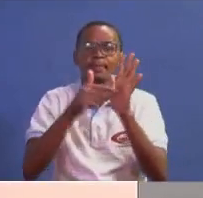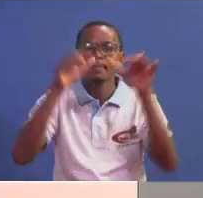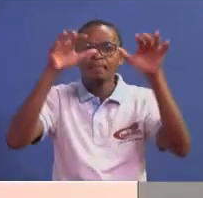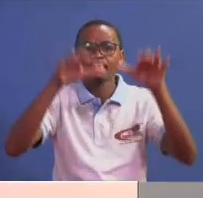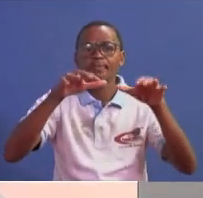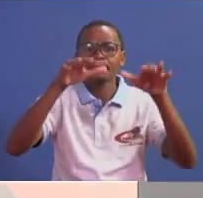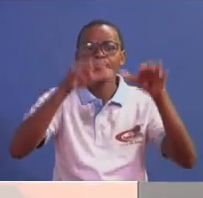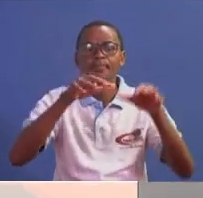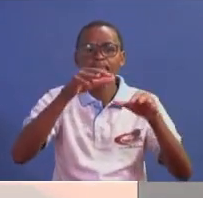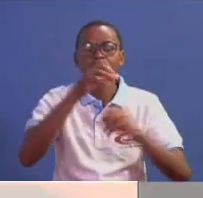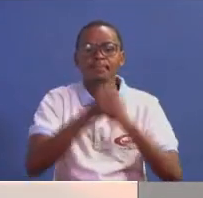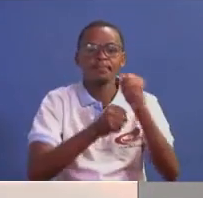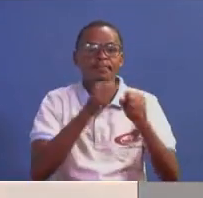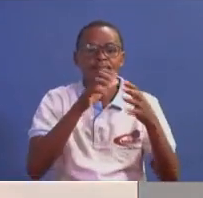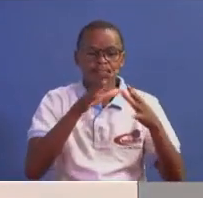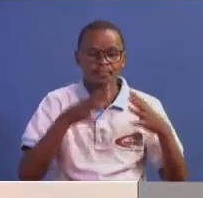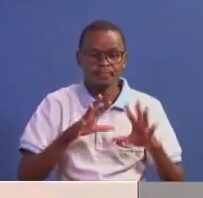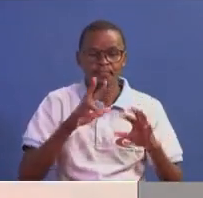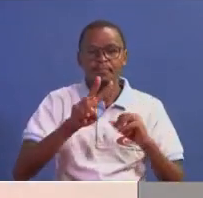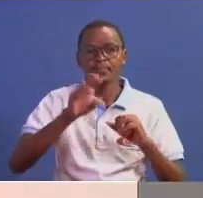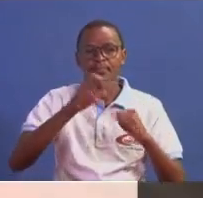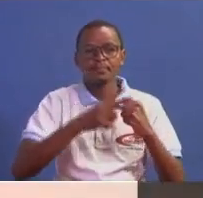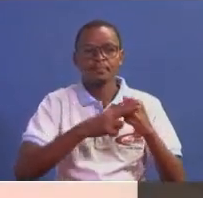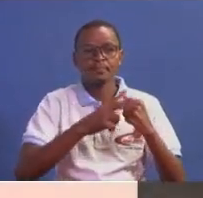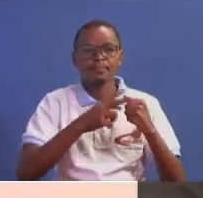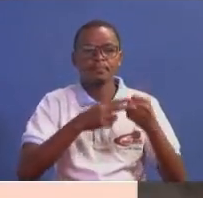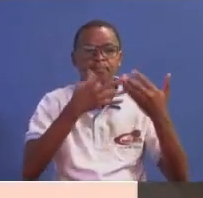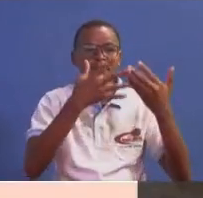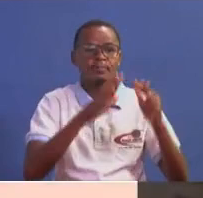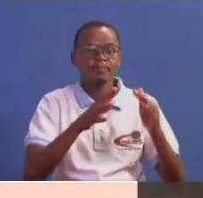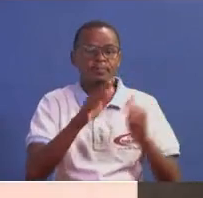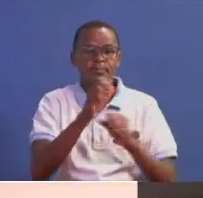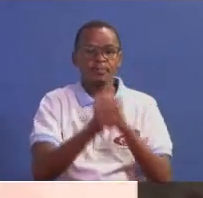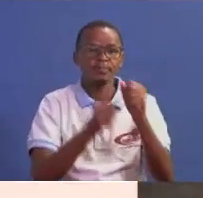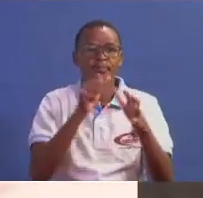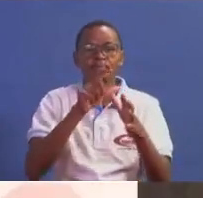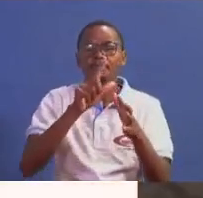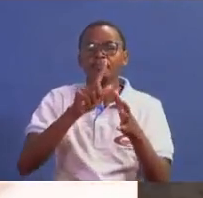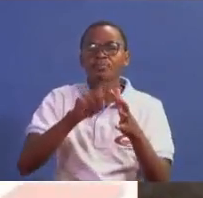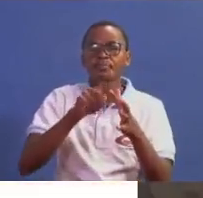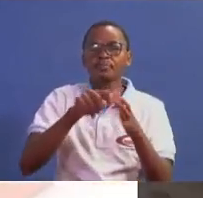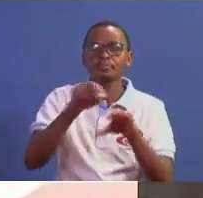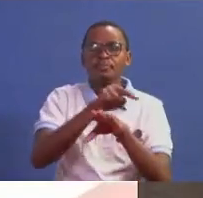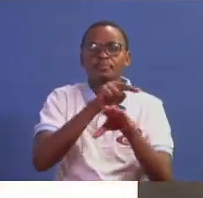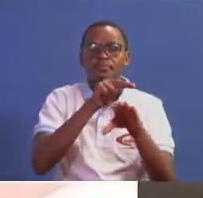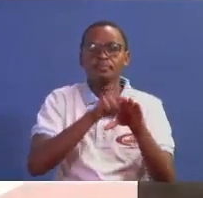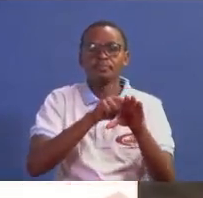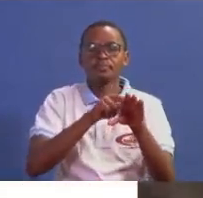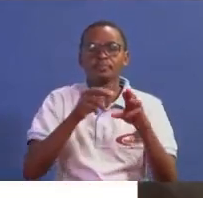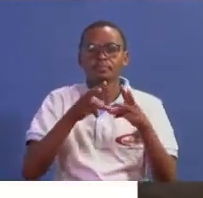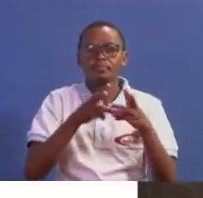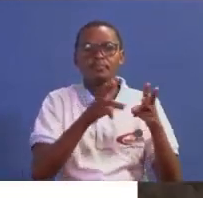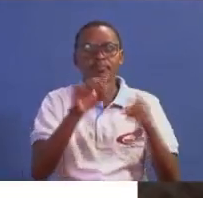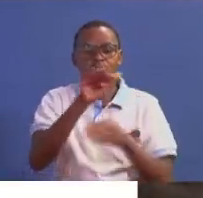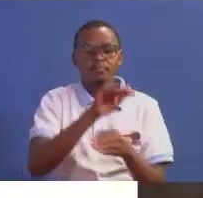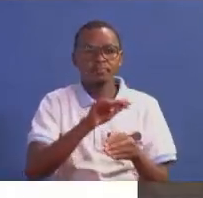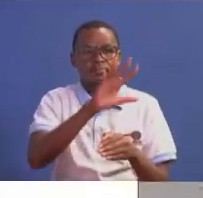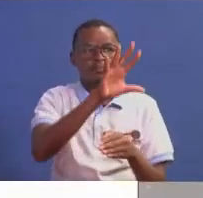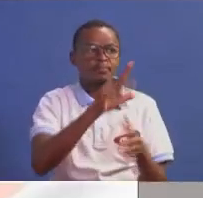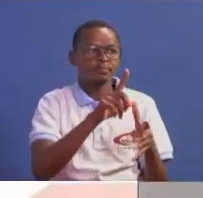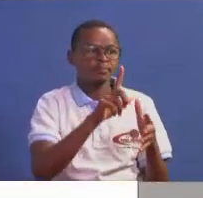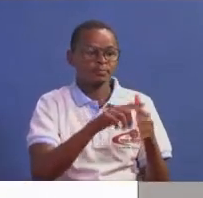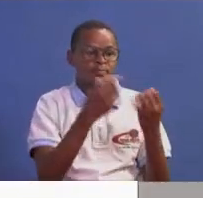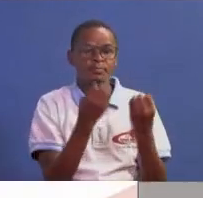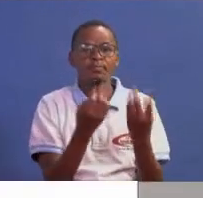ya mafuriko. Takriban watu 170 wamepoteza maisha yao katika maeneo ya kaskazini mwa taifa, ikiwa ndio maeneo yaliyoshuhudia